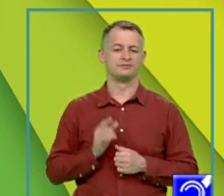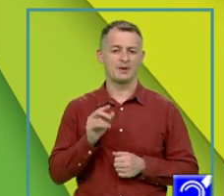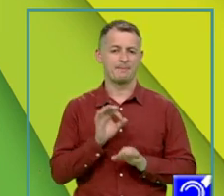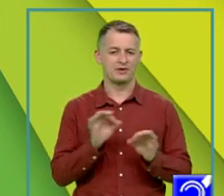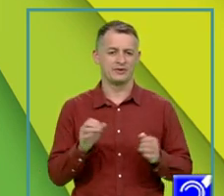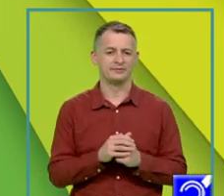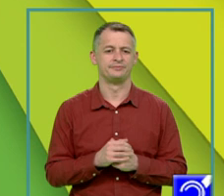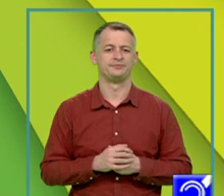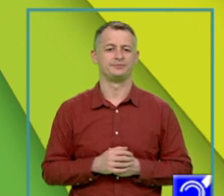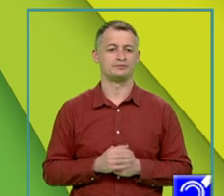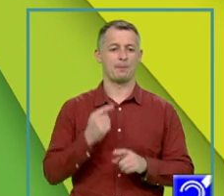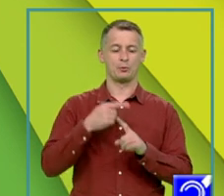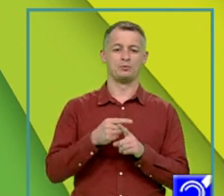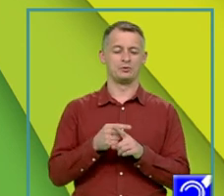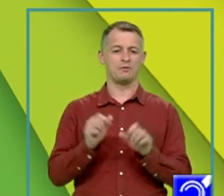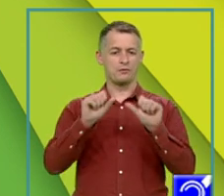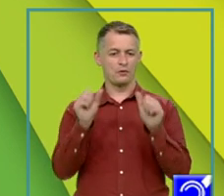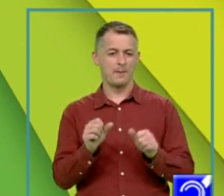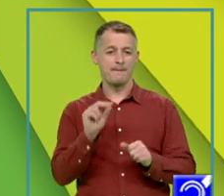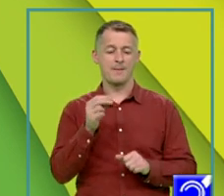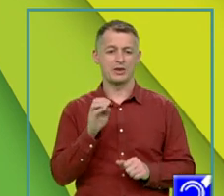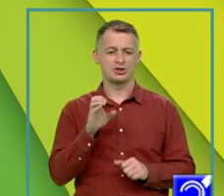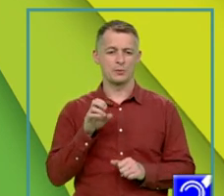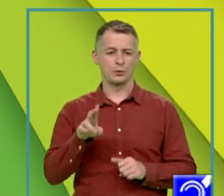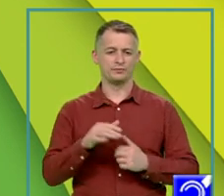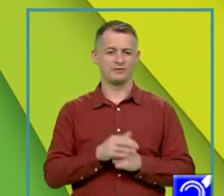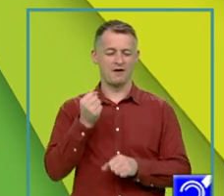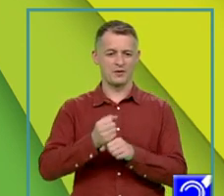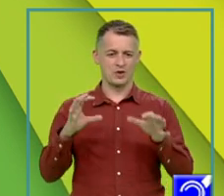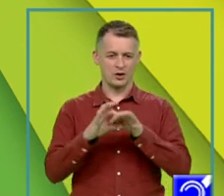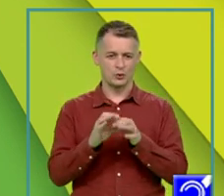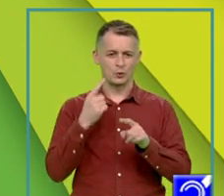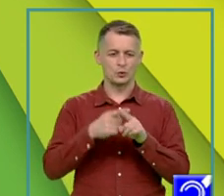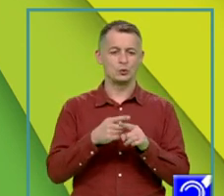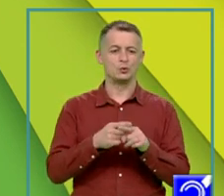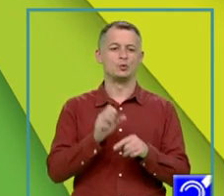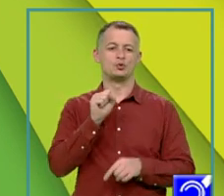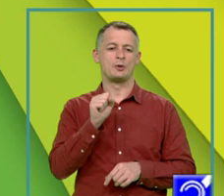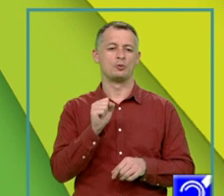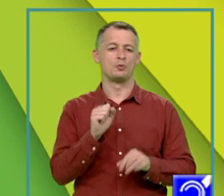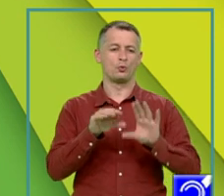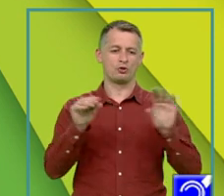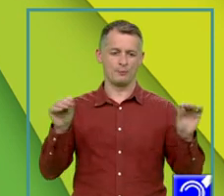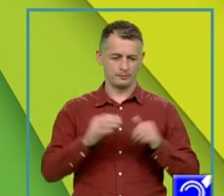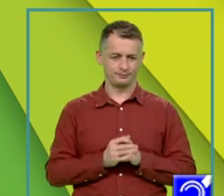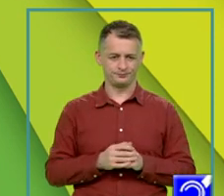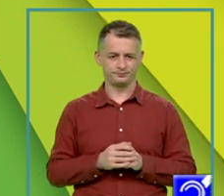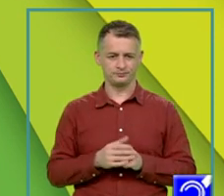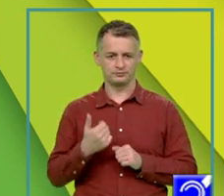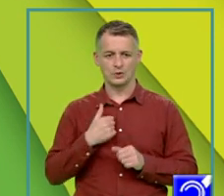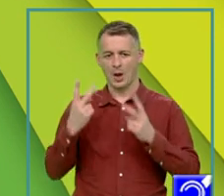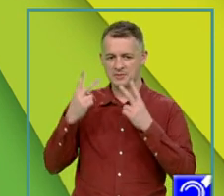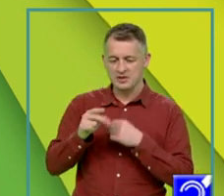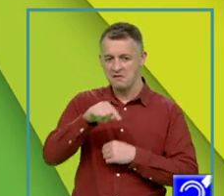auxiliar a fi plus forma de participiu și am făcut acordul cu subiectul multiplu Am înțeles că voi